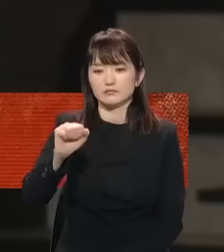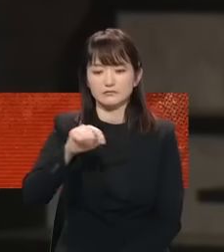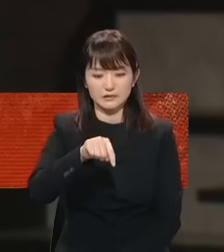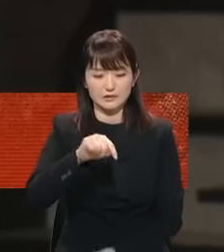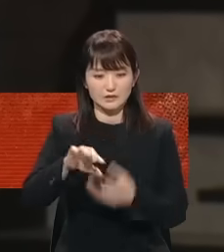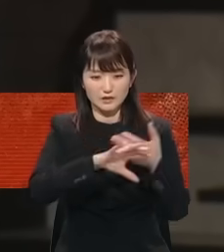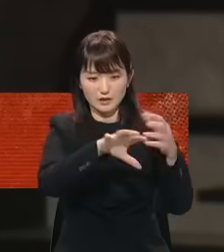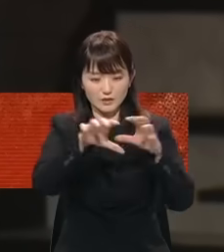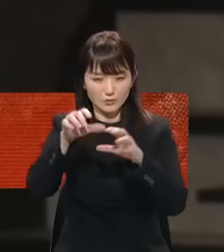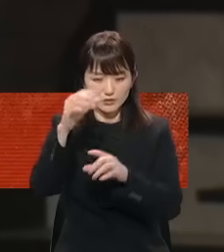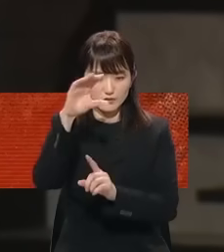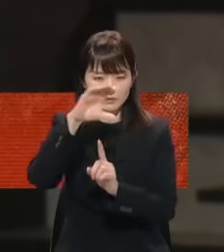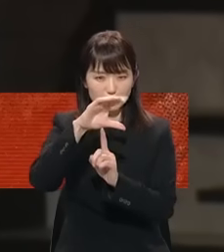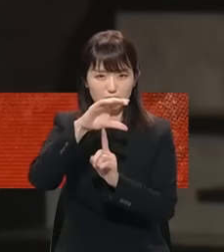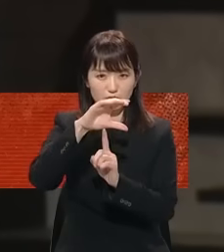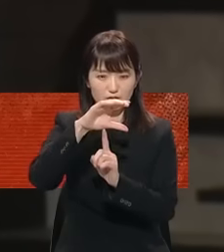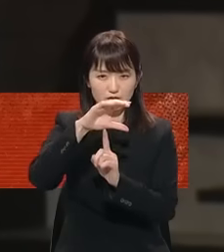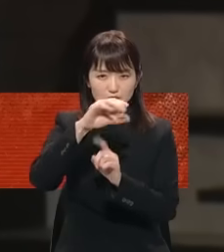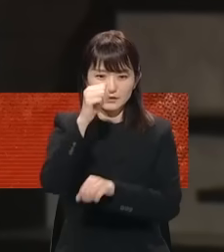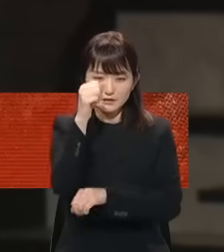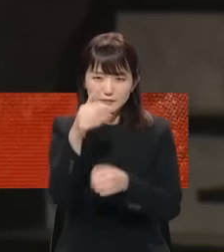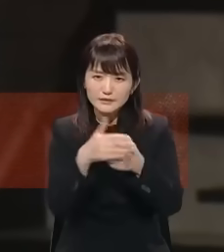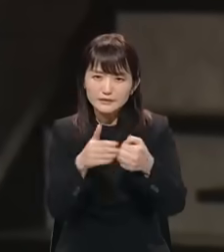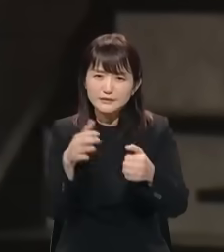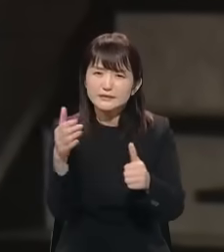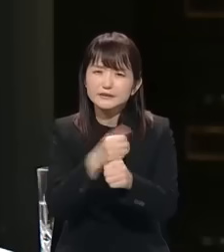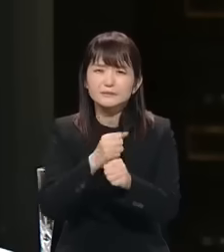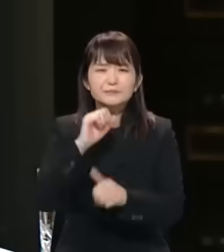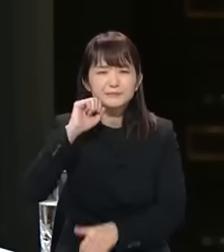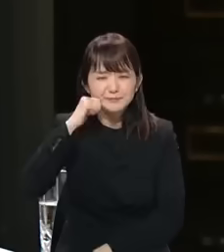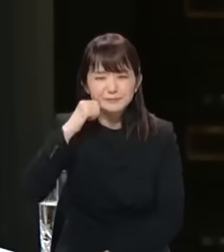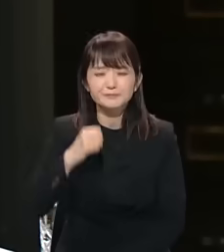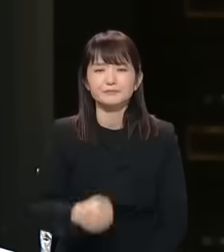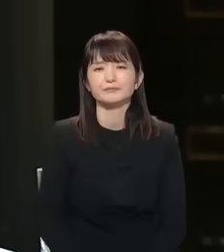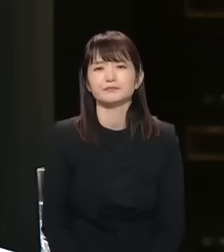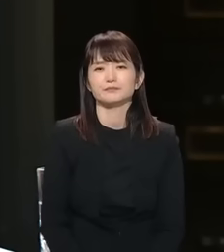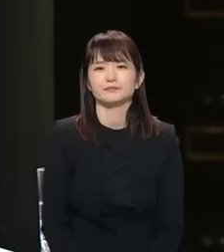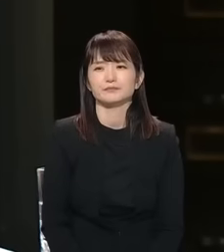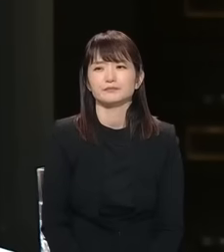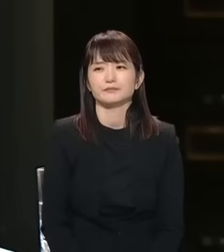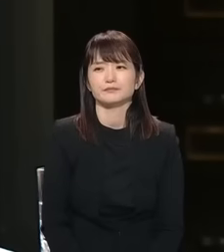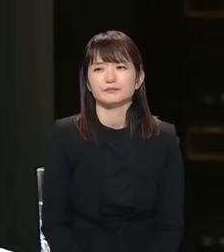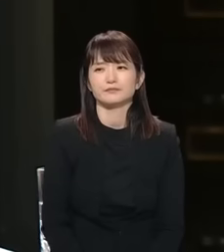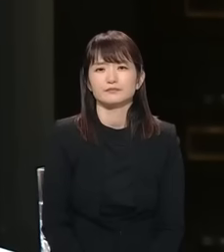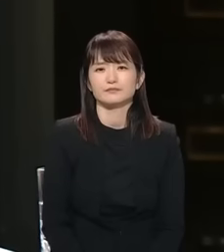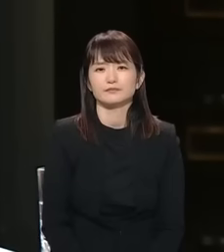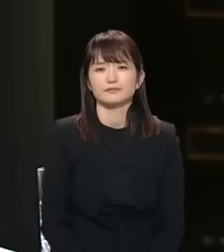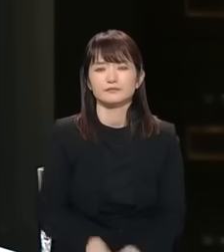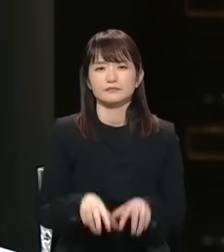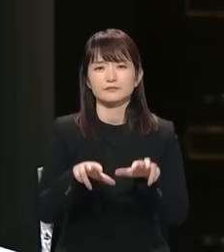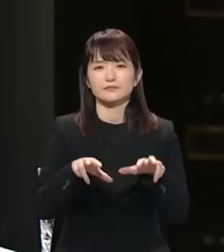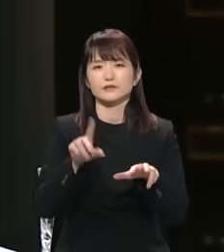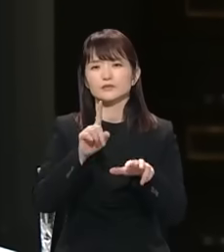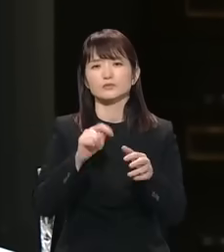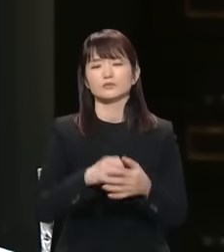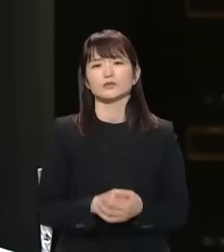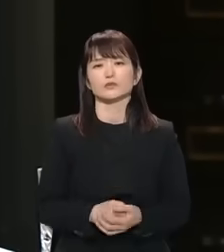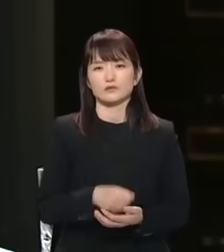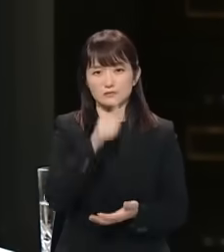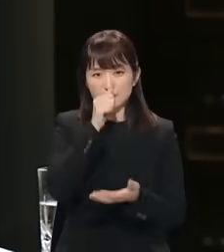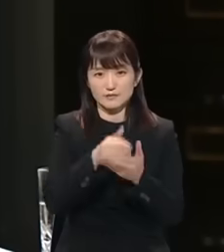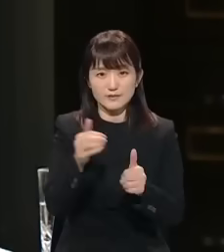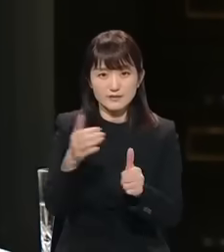기반을 두고 있어서는게 쉽지는 않을 거라고 합니다 자 아버님은 어 정말 이제나 저제나 범인 잡히기만